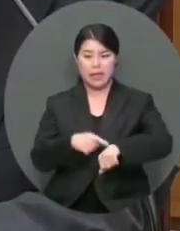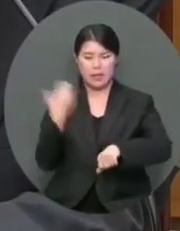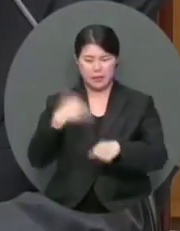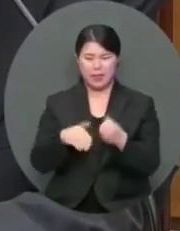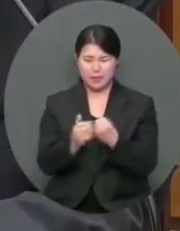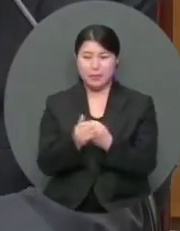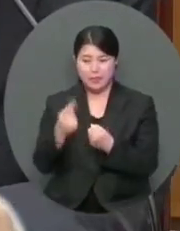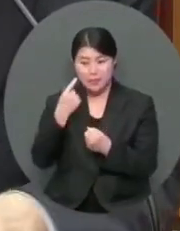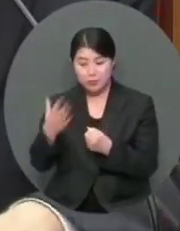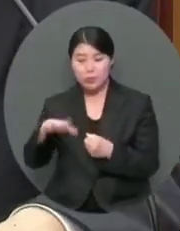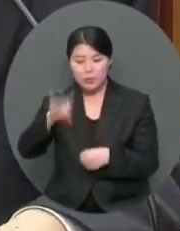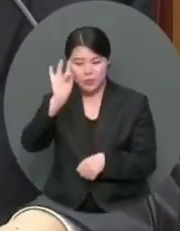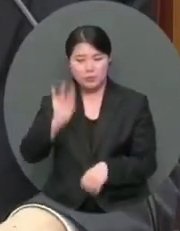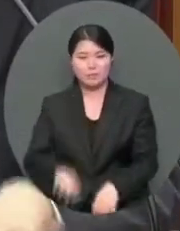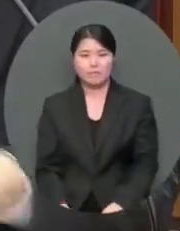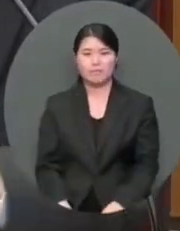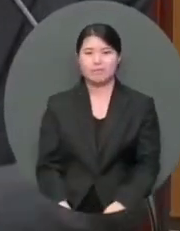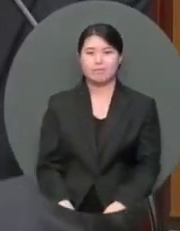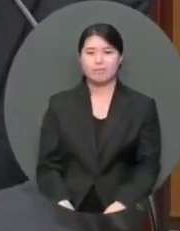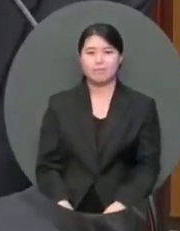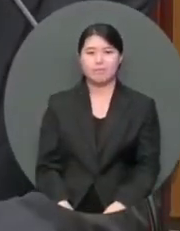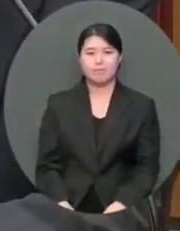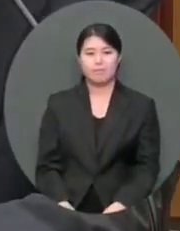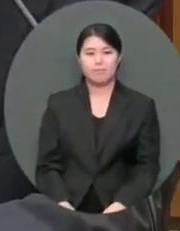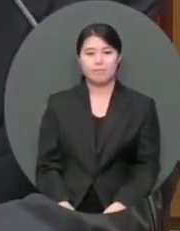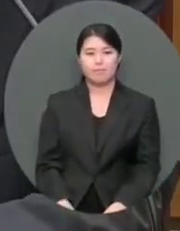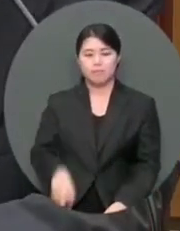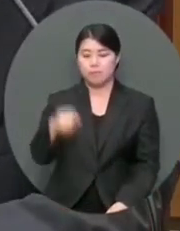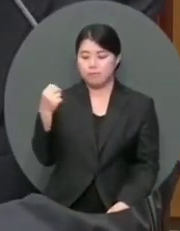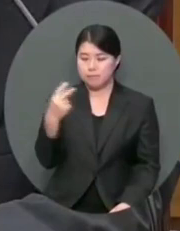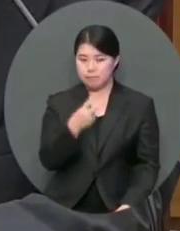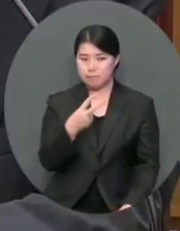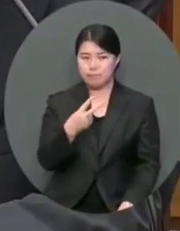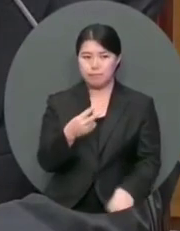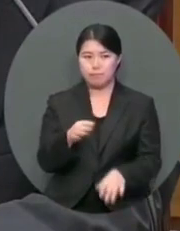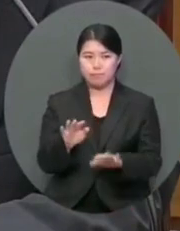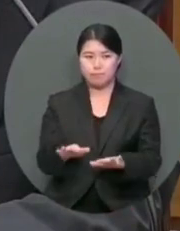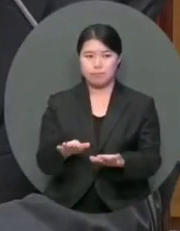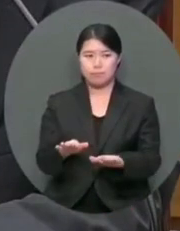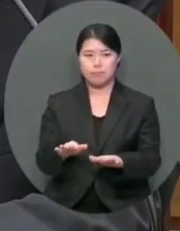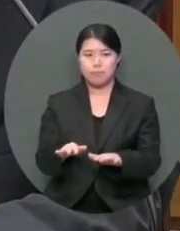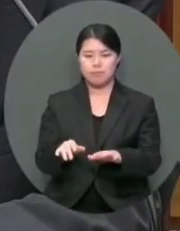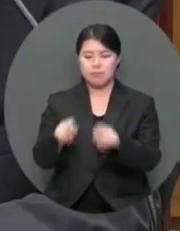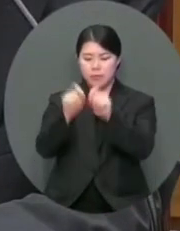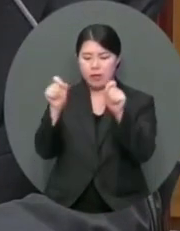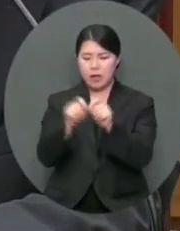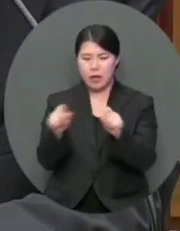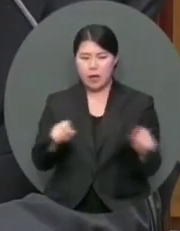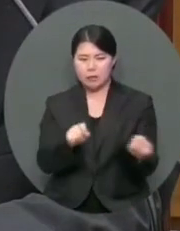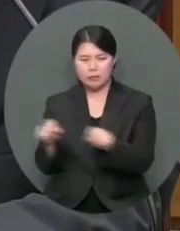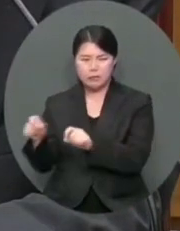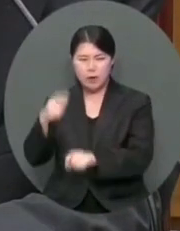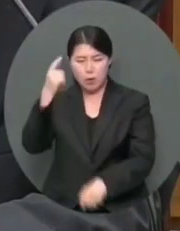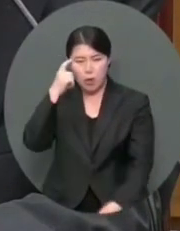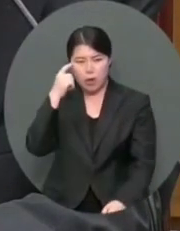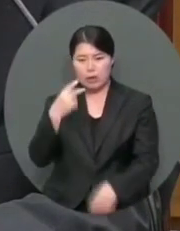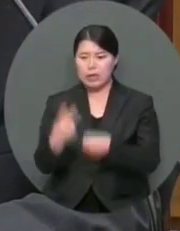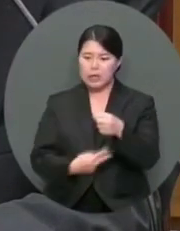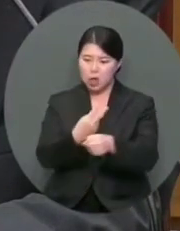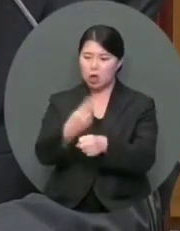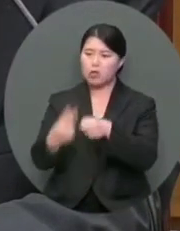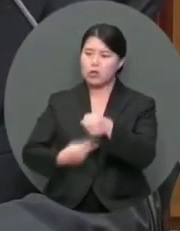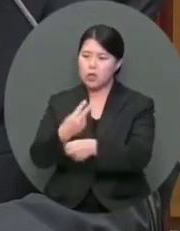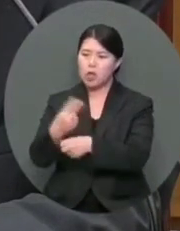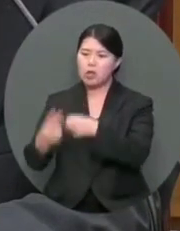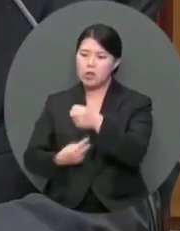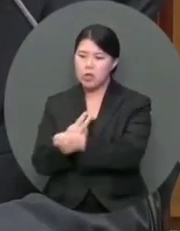그러니까 좀 질문을 다 듣고서 예. 말씀하시죠. 그리고 또 하나는 이 미제 건수가 많이 늘어나는 이유가 2년 주기 전보 인사가 좀 영향이